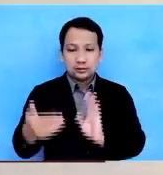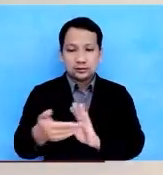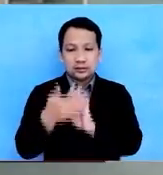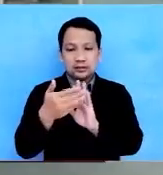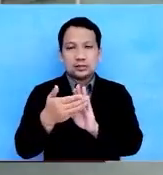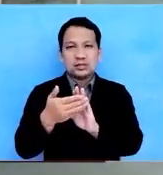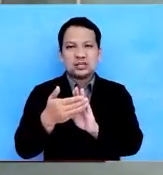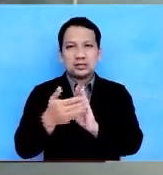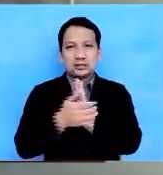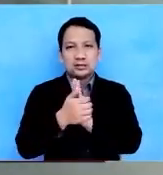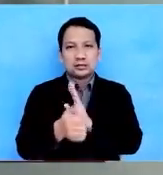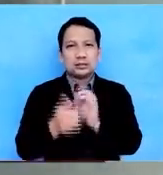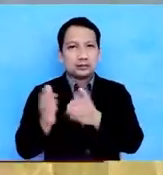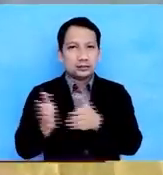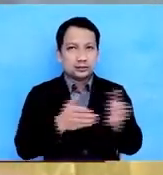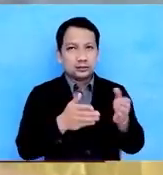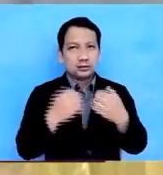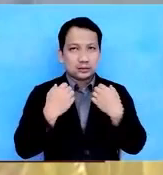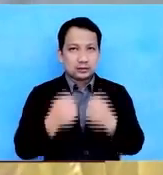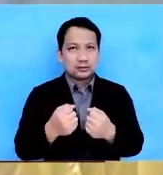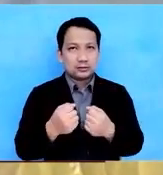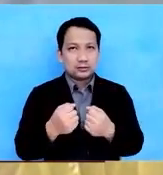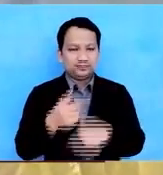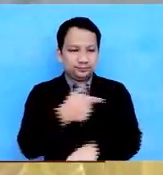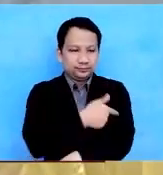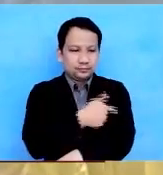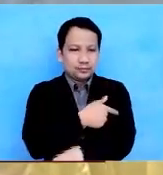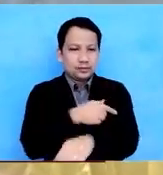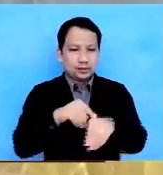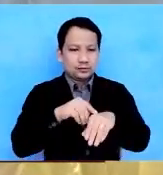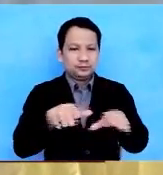eksperto. Plano rin niyang palakasin ang bakunahan kontra